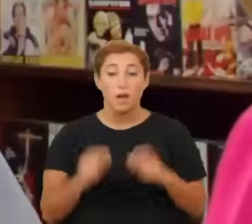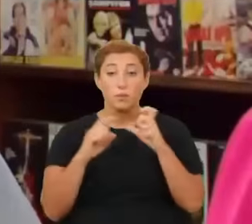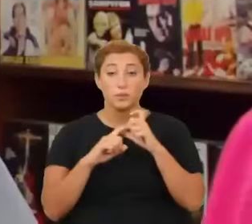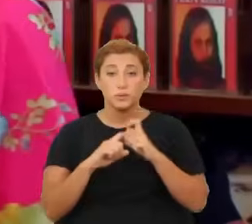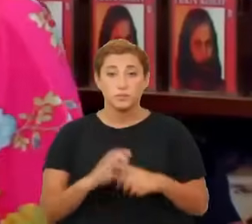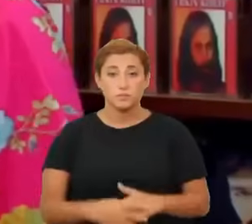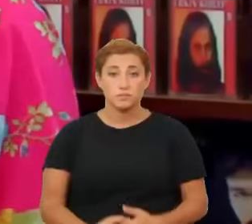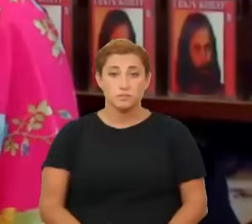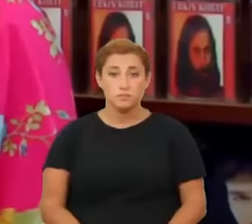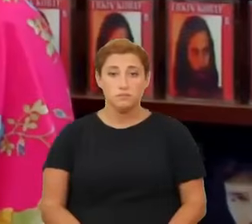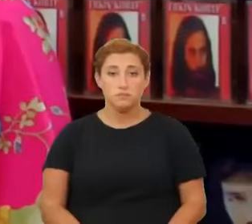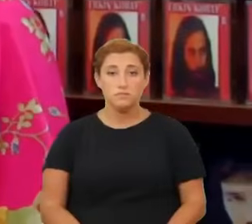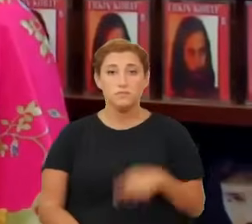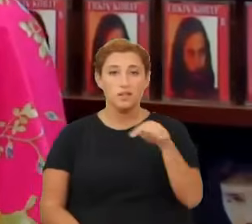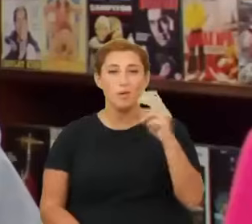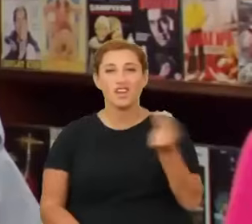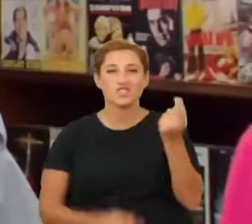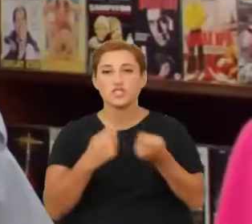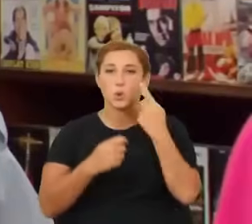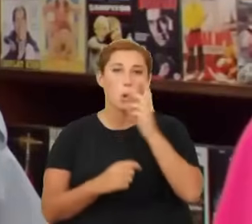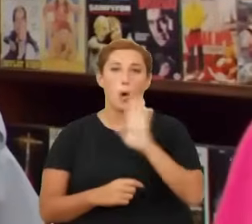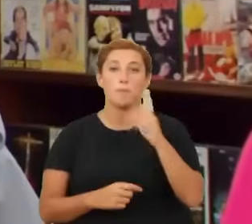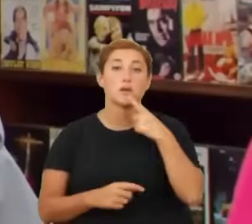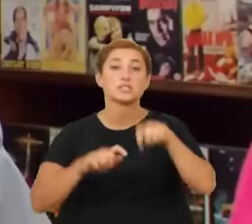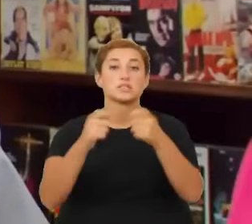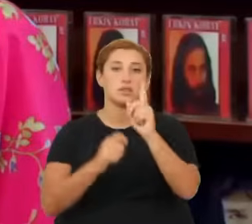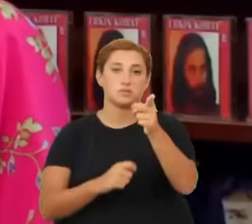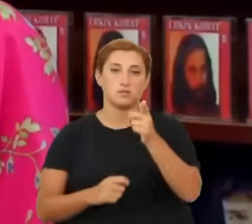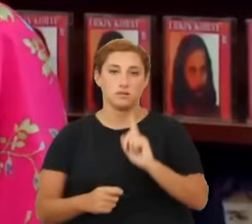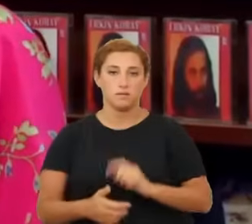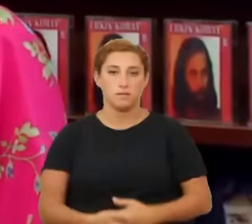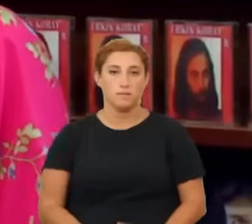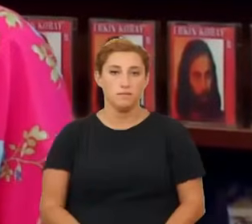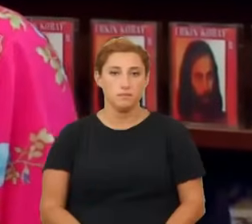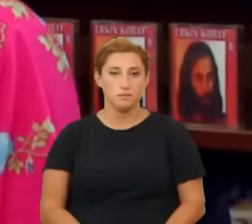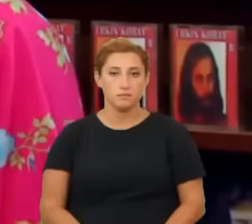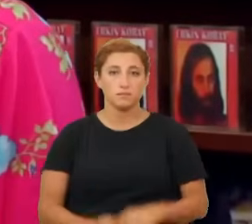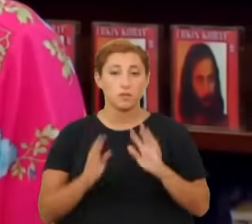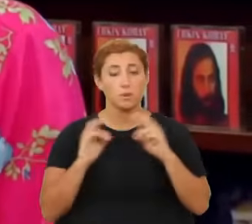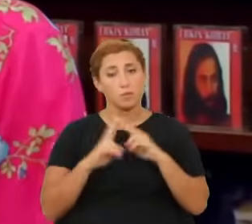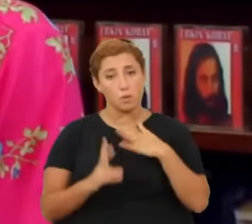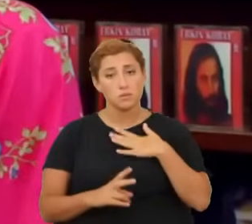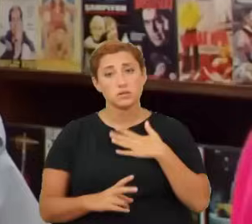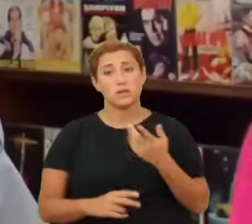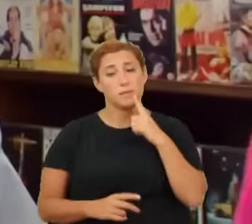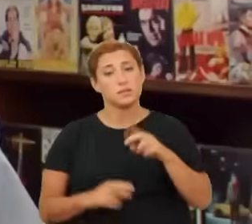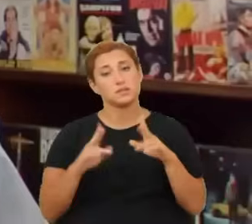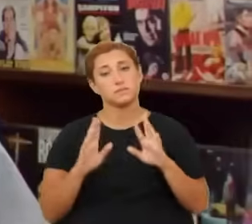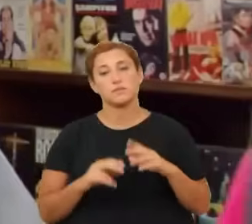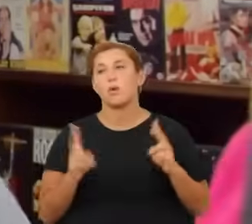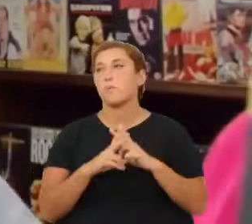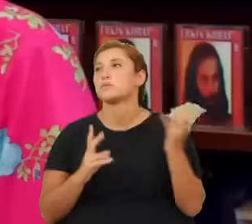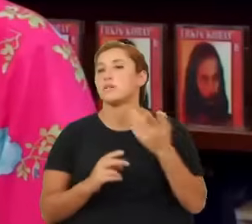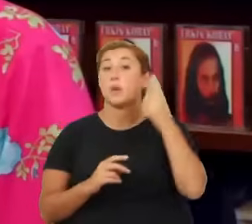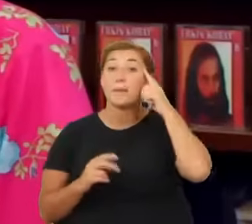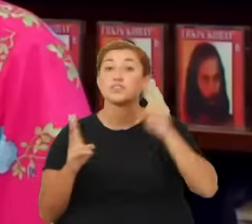Ergun! Sende de böyle kaçak kuçak işleri görmeyeyim. Ağzını burnunu kırarım senin. Tamam komiserim, emrettiğiniz gibi yani ben... Komiserim,